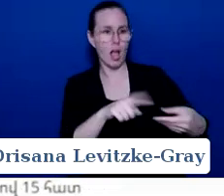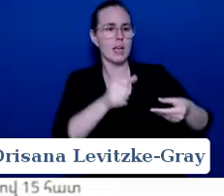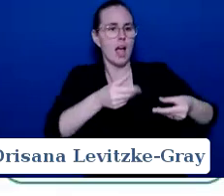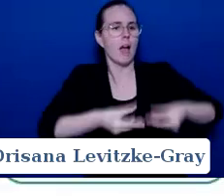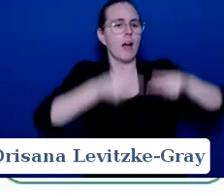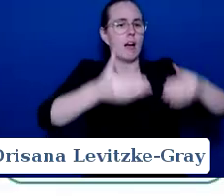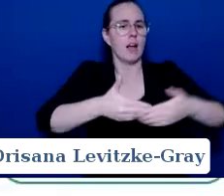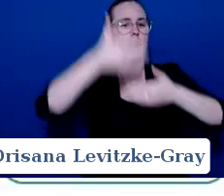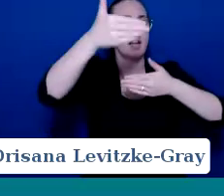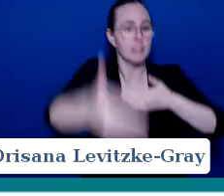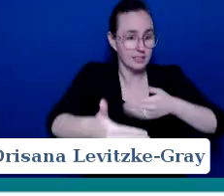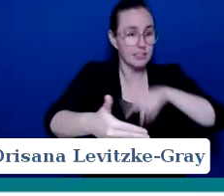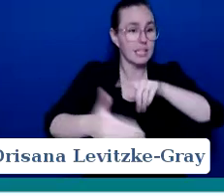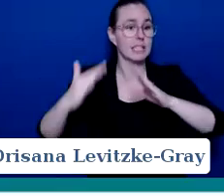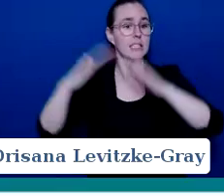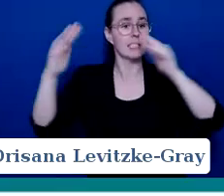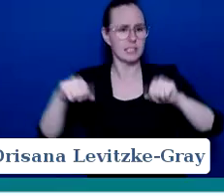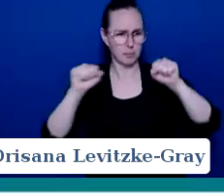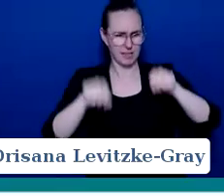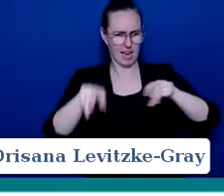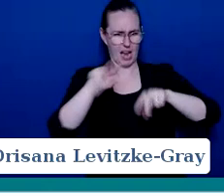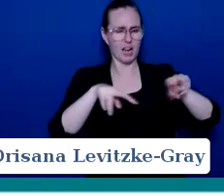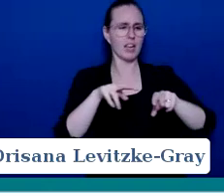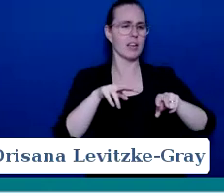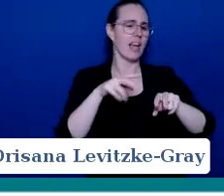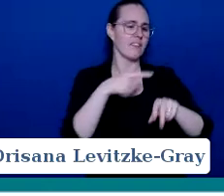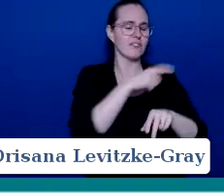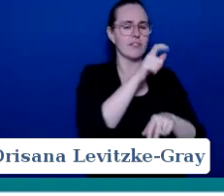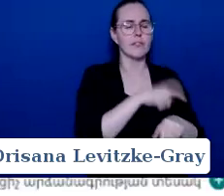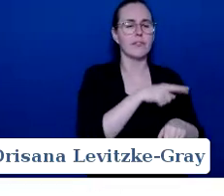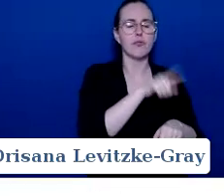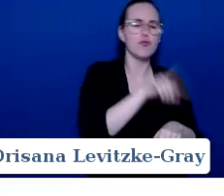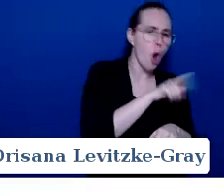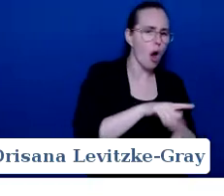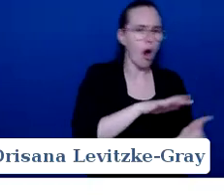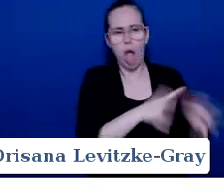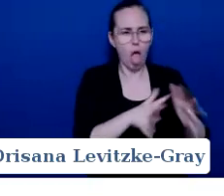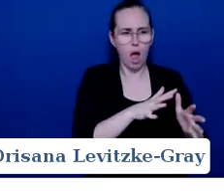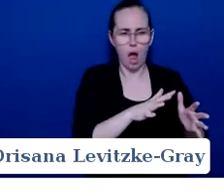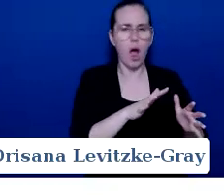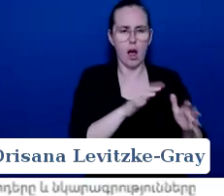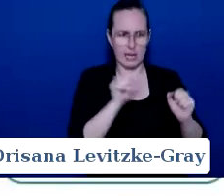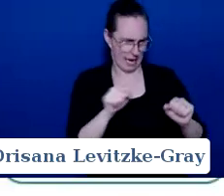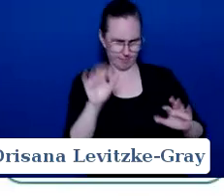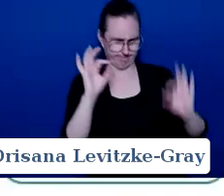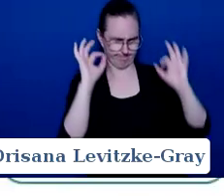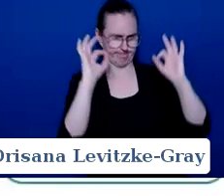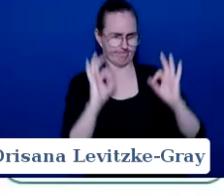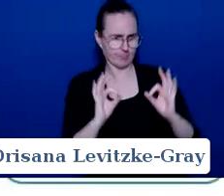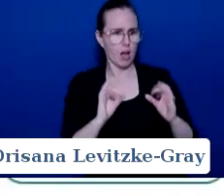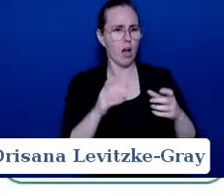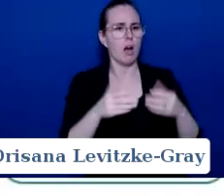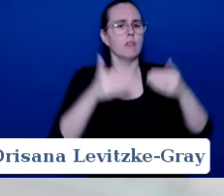assessors depending on the case and the types of the disability. Կային գործոնով պայմանավորված որևէ սխալ, ապահովելով անաչառություն